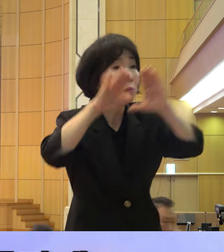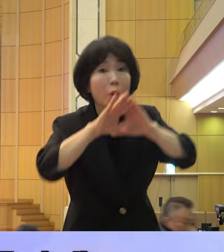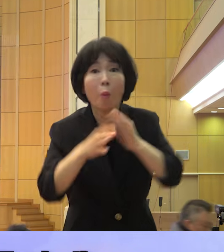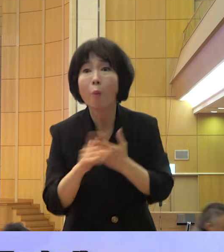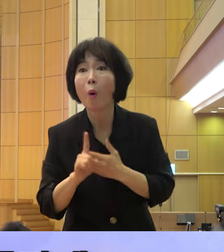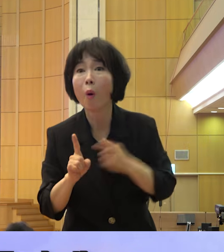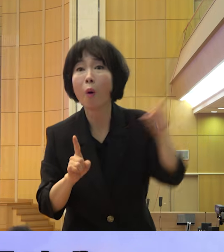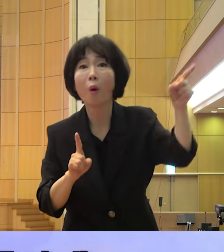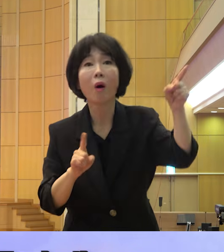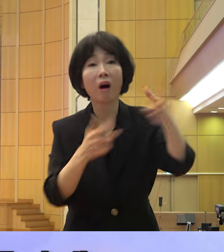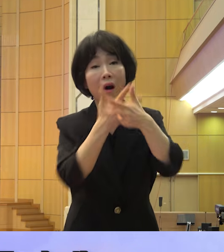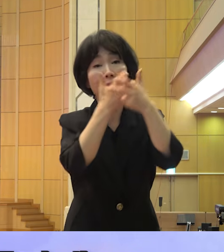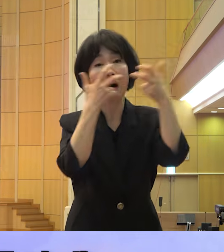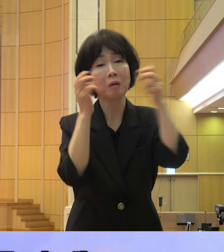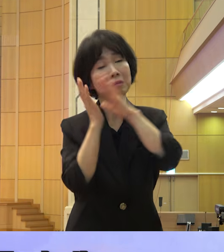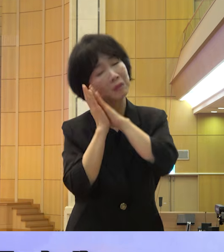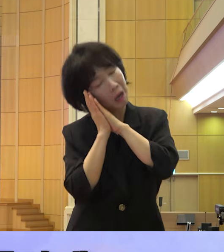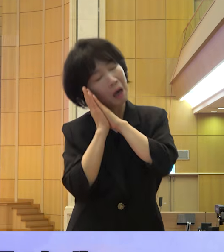돌아오면 또 잠자고,